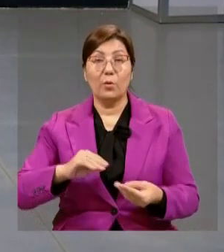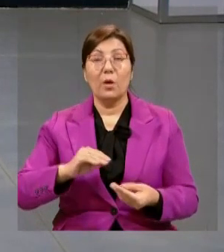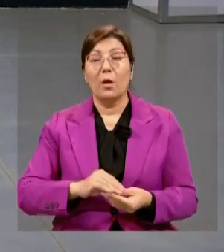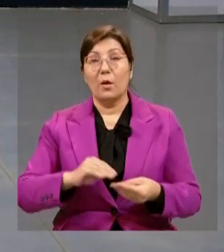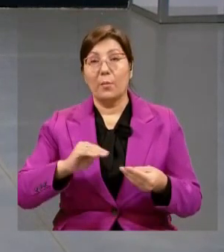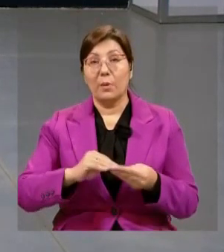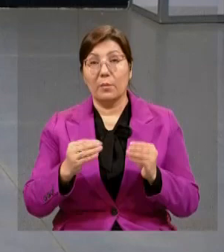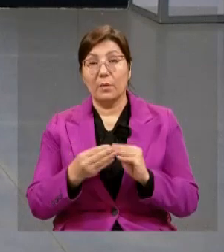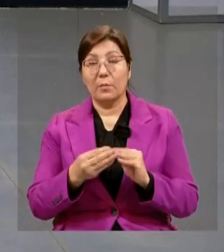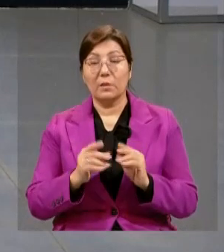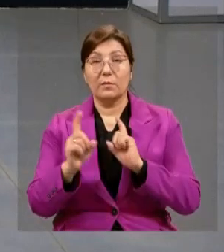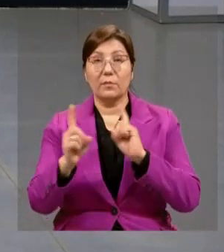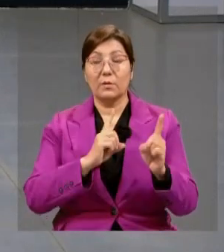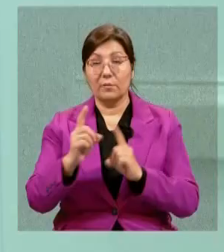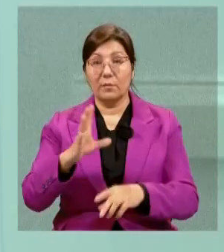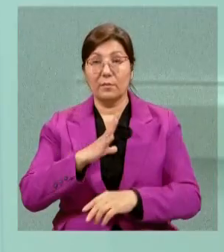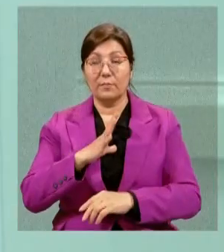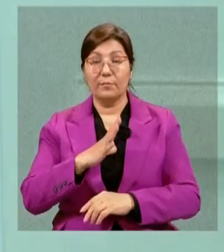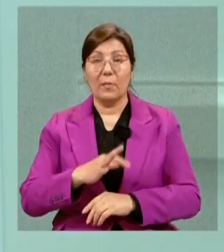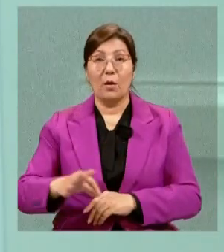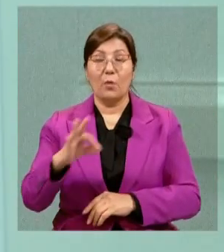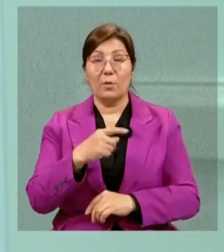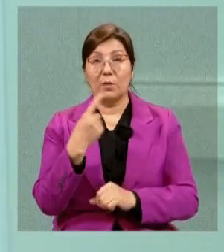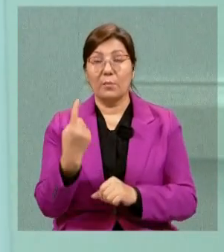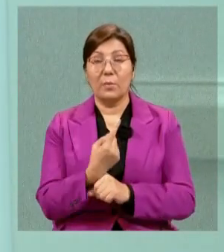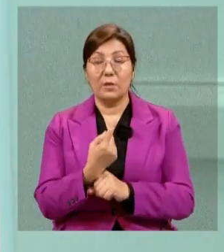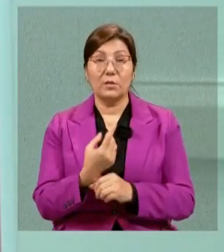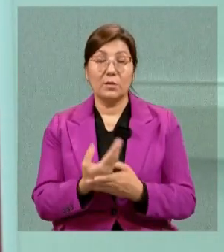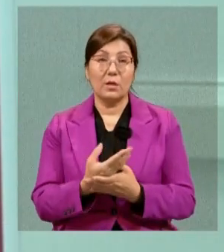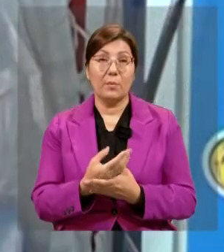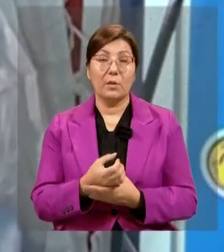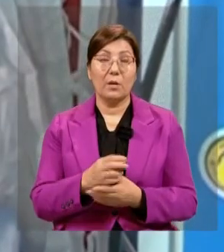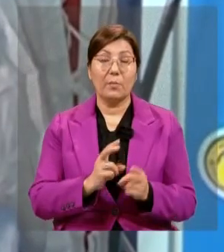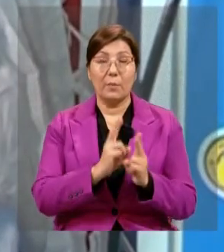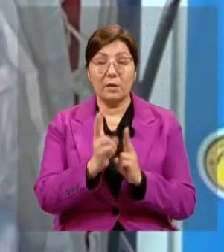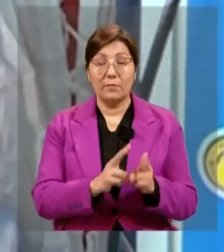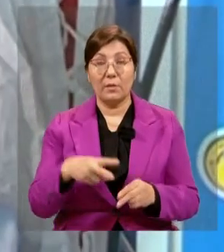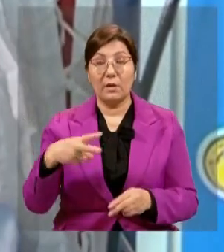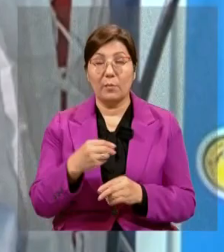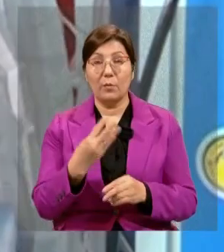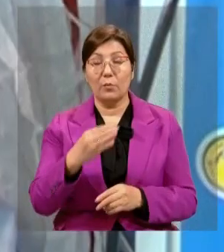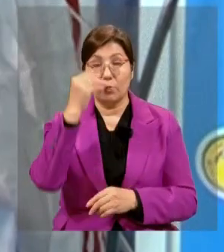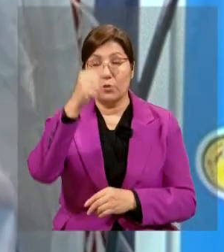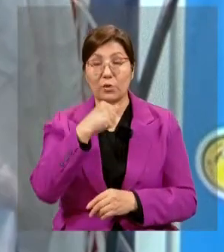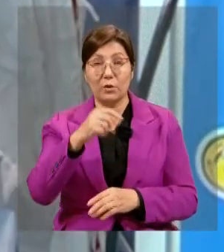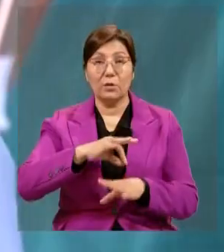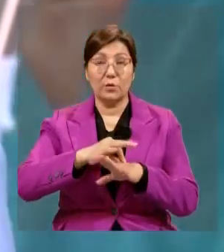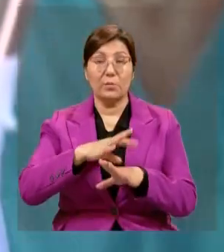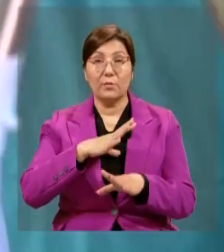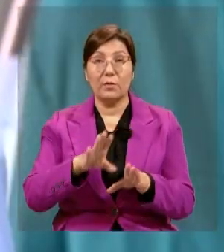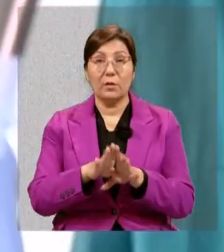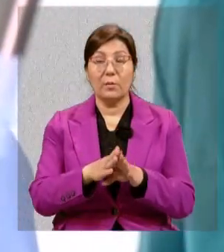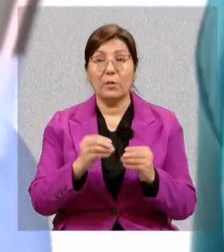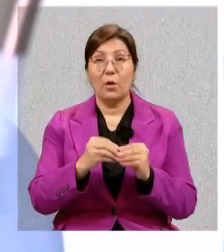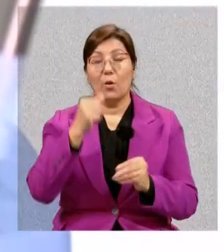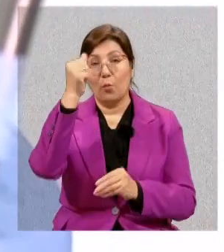кеңес өткізіп дабыл қақты. Аймақта алғашқы трансплантация операциясы 2014 жылдан бері жүргізілді. Содан бері бақандай